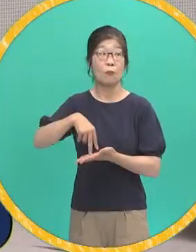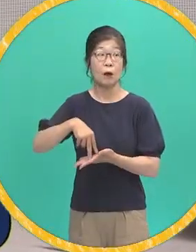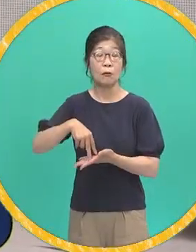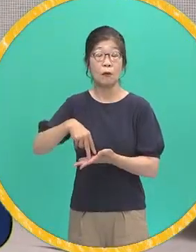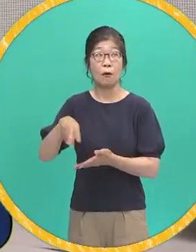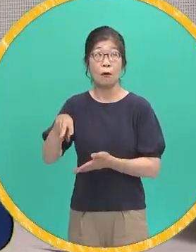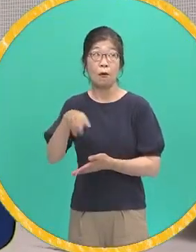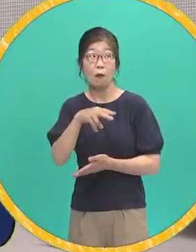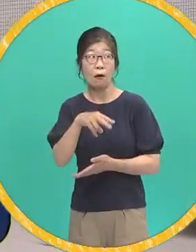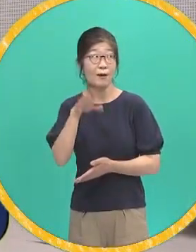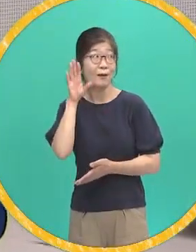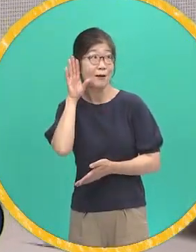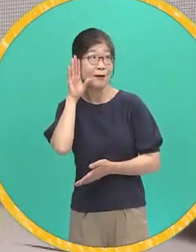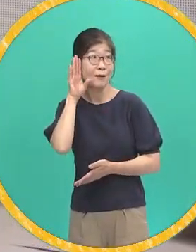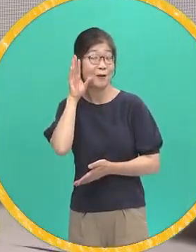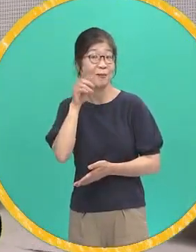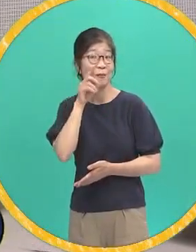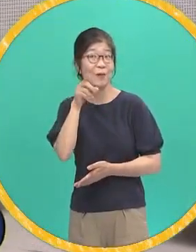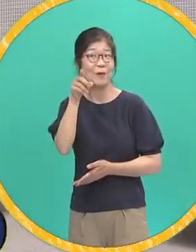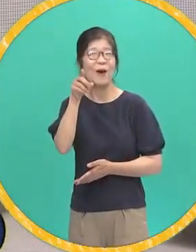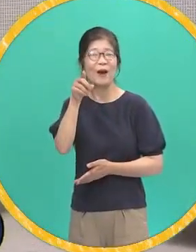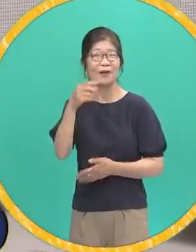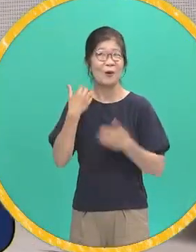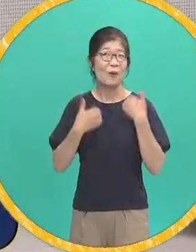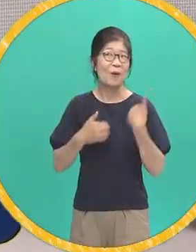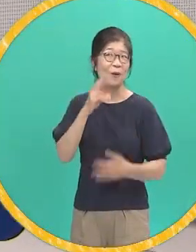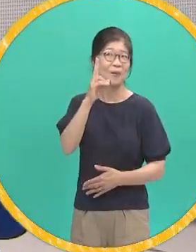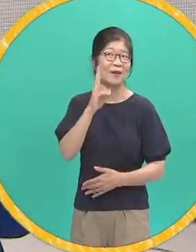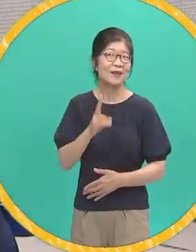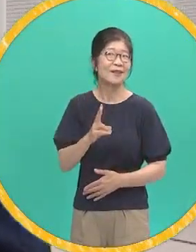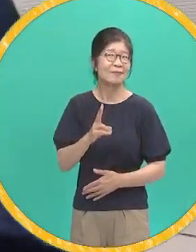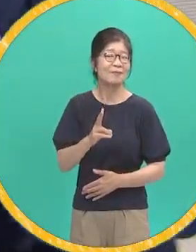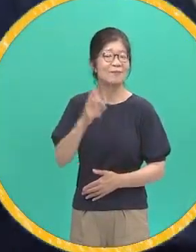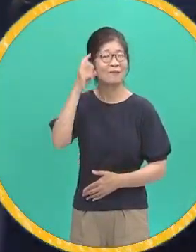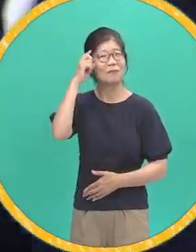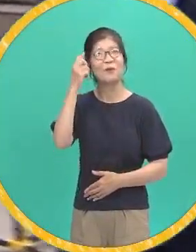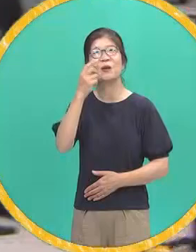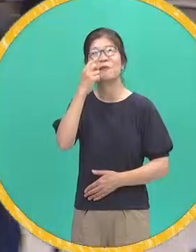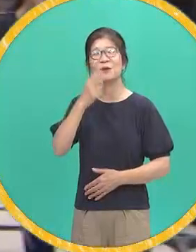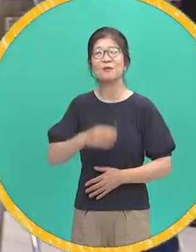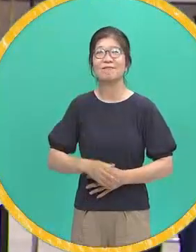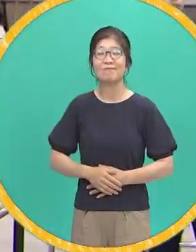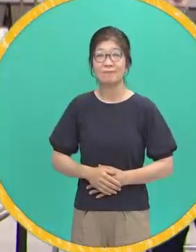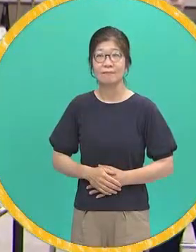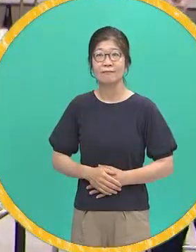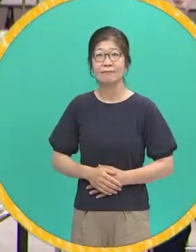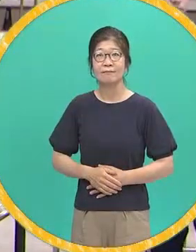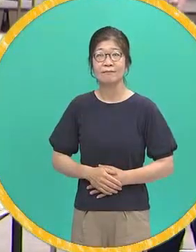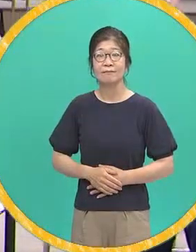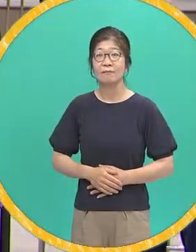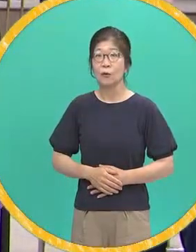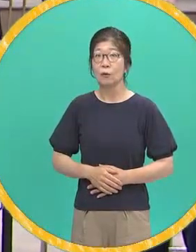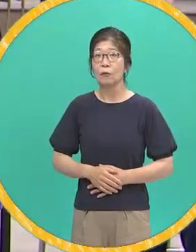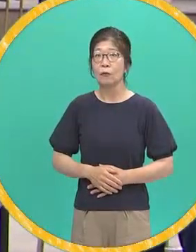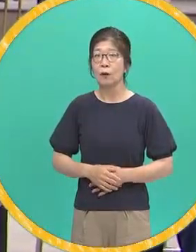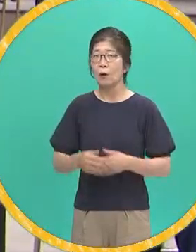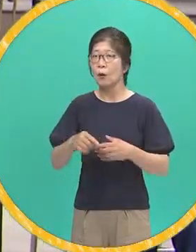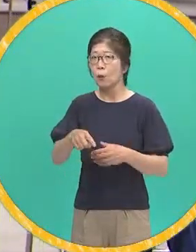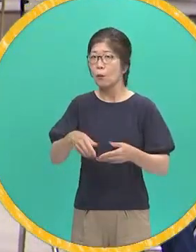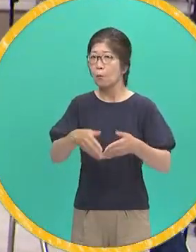演奏を聞いていただいて喜んでいただけてるのかなといつも思っておりますそもそもこの警察音楽隊っていうのは